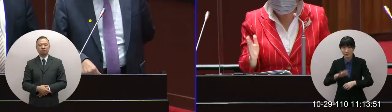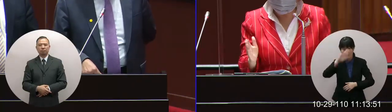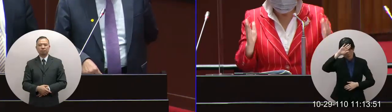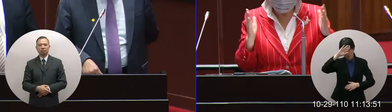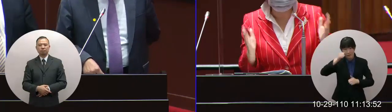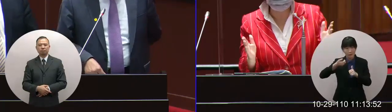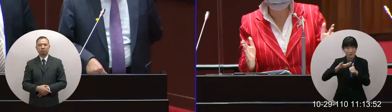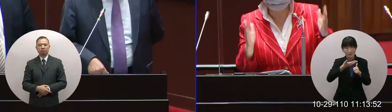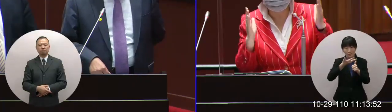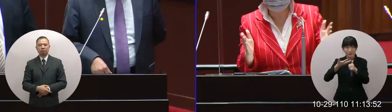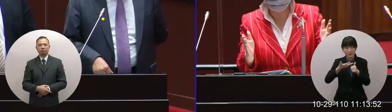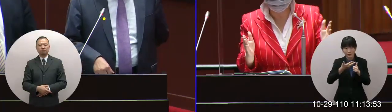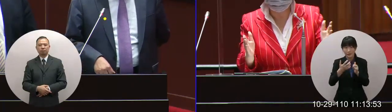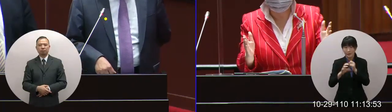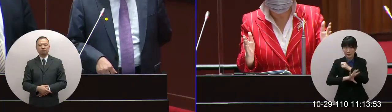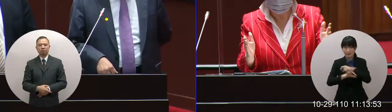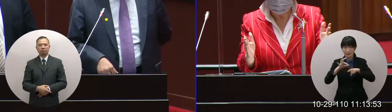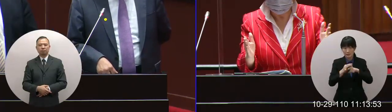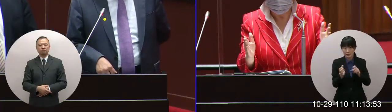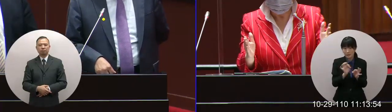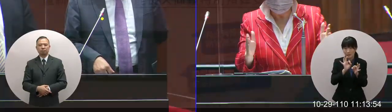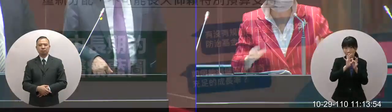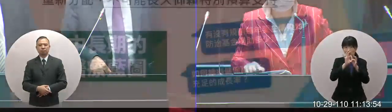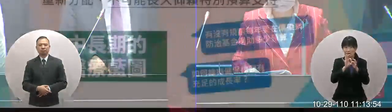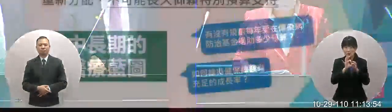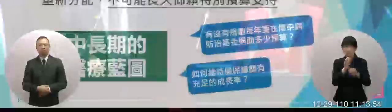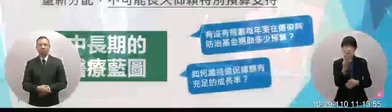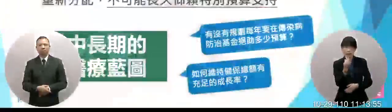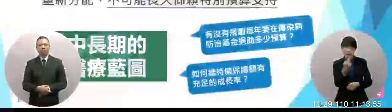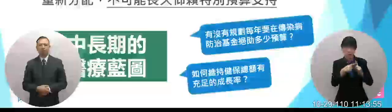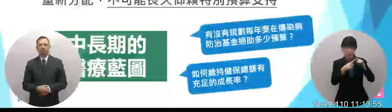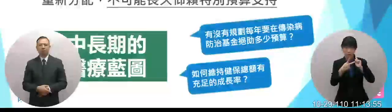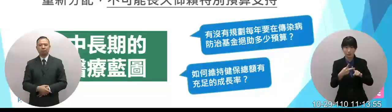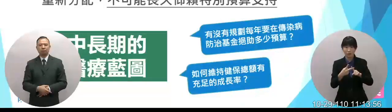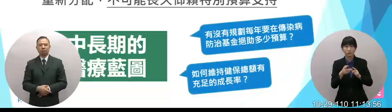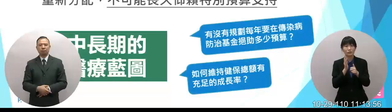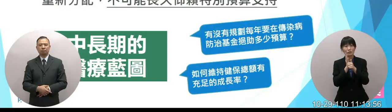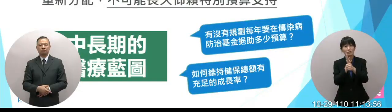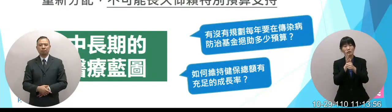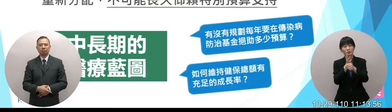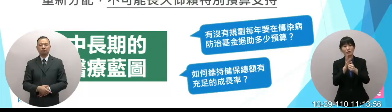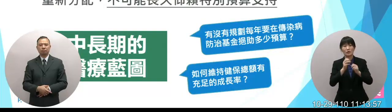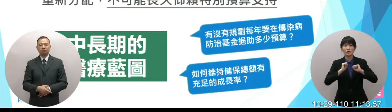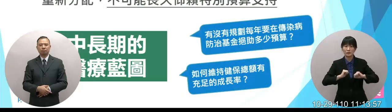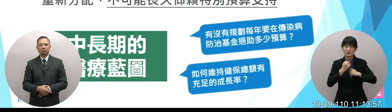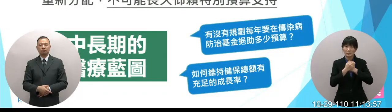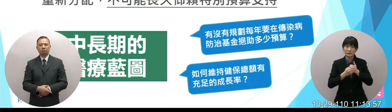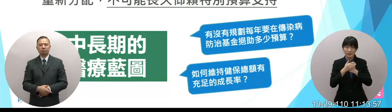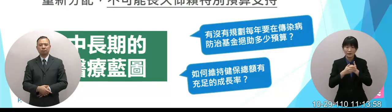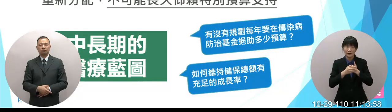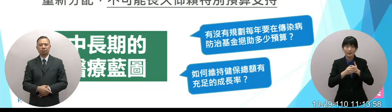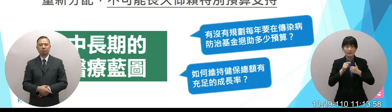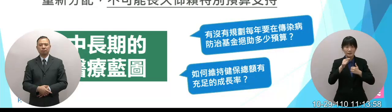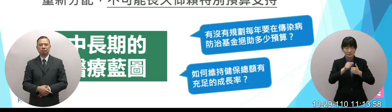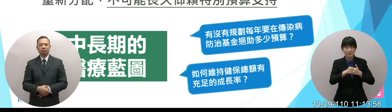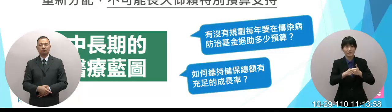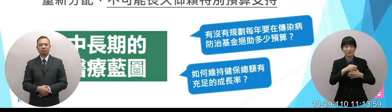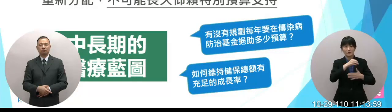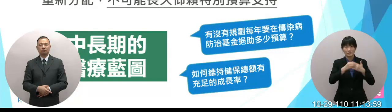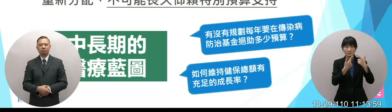病防治上基金要挹注多少的预算？第二，你要如何维持健保组合有充足的成